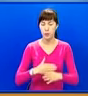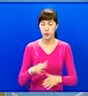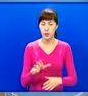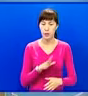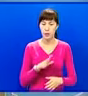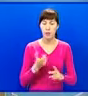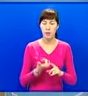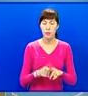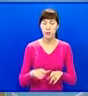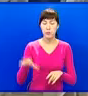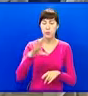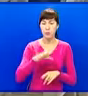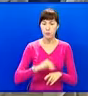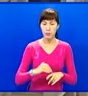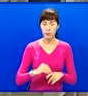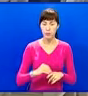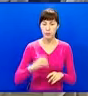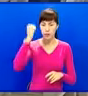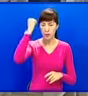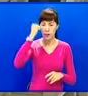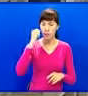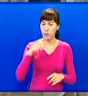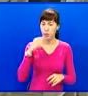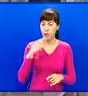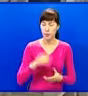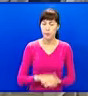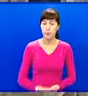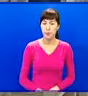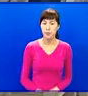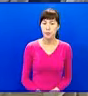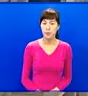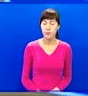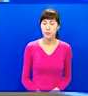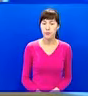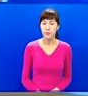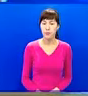үшін барлықтарына рахметімізді айтып, ризашылығымызды білдіреміз.